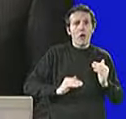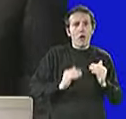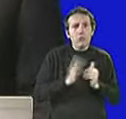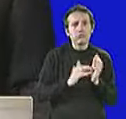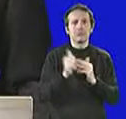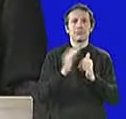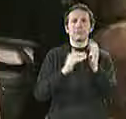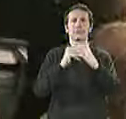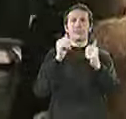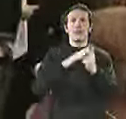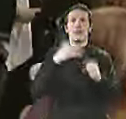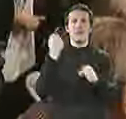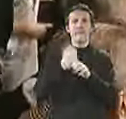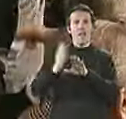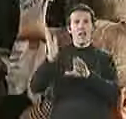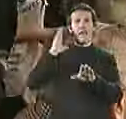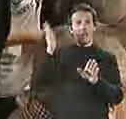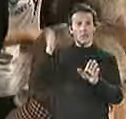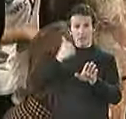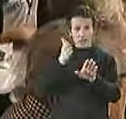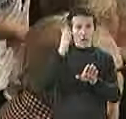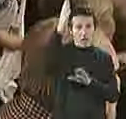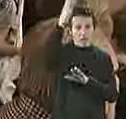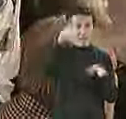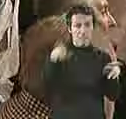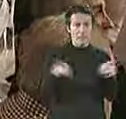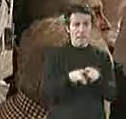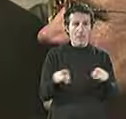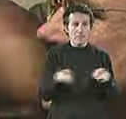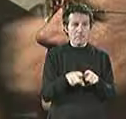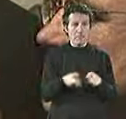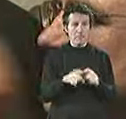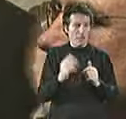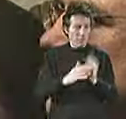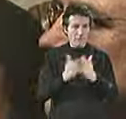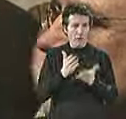C'est le travail qui fera la prospérité de demain.